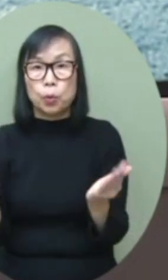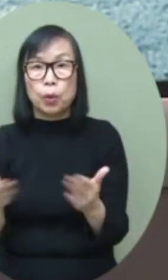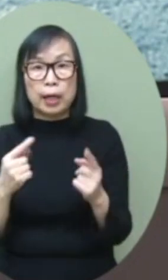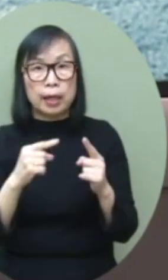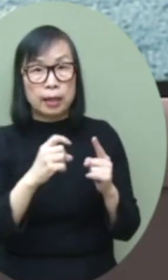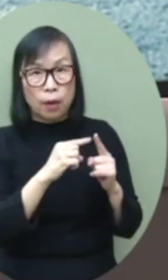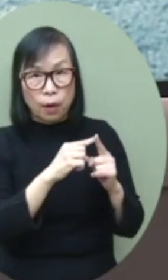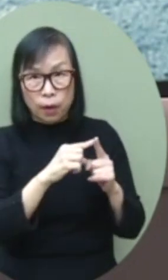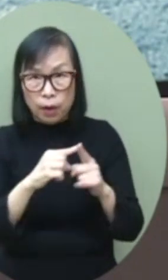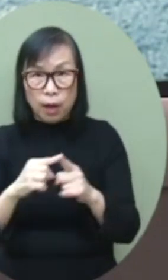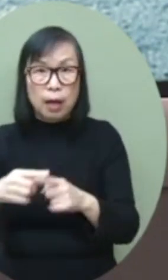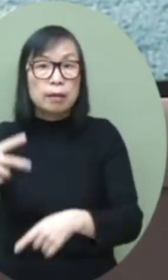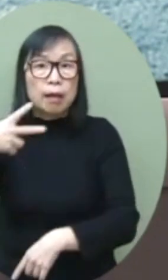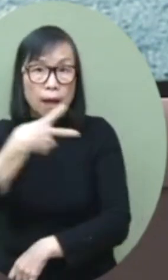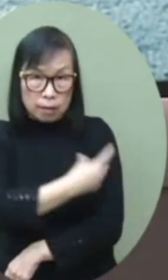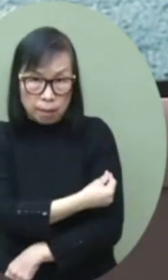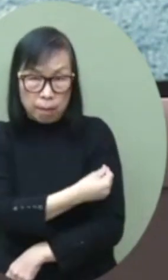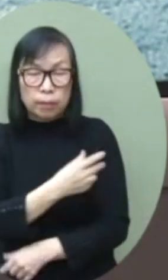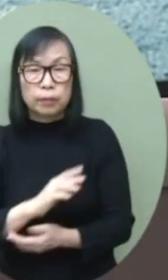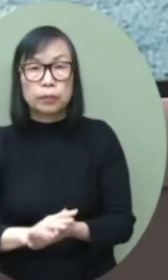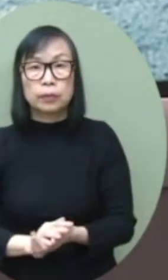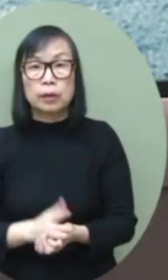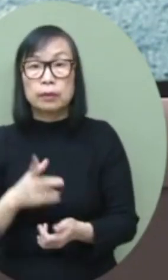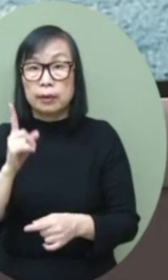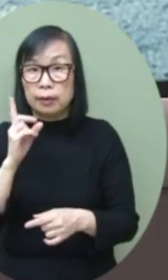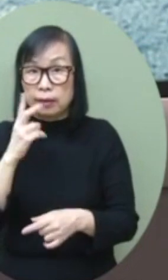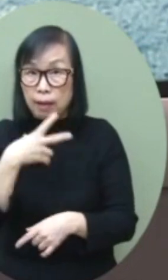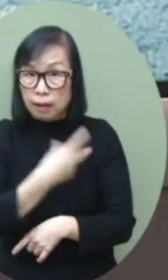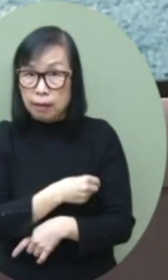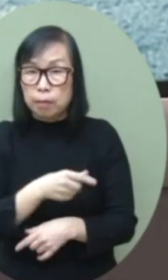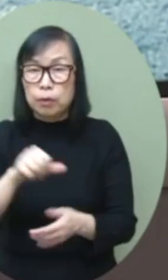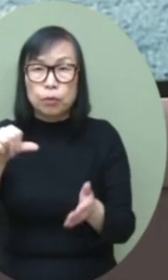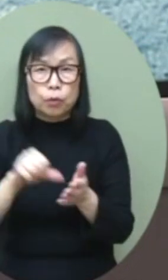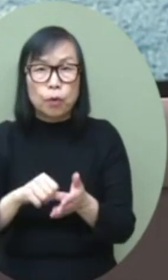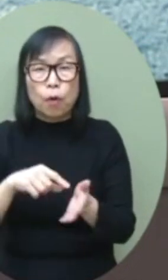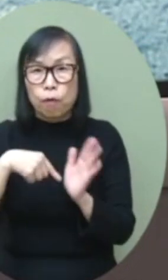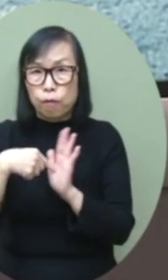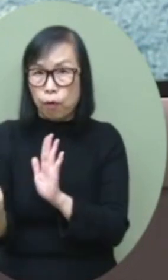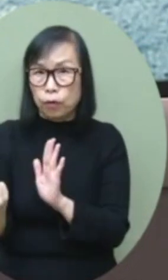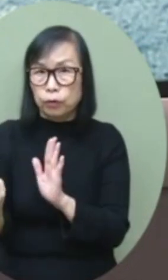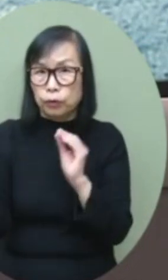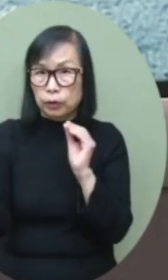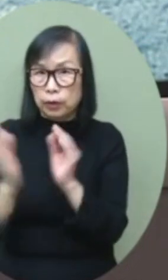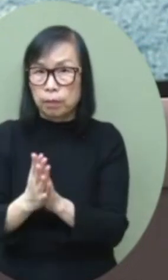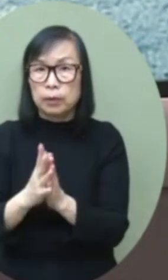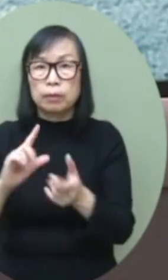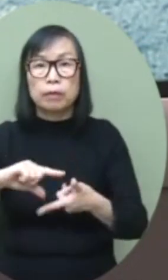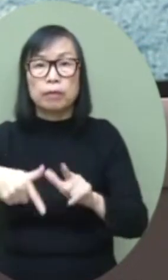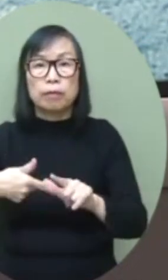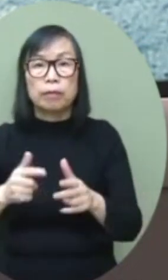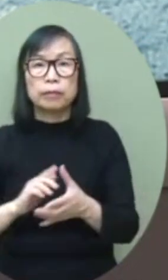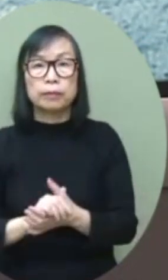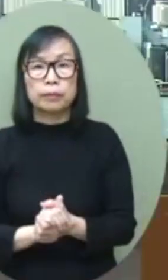民咧係去打針，因為打針咧先至係最好防禦感染嘅方法。